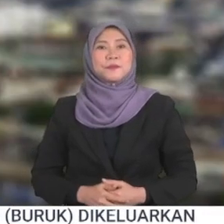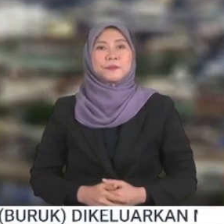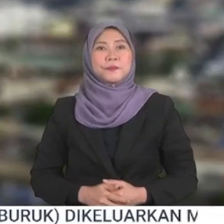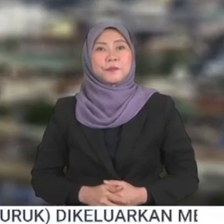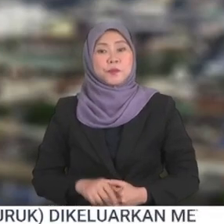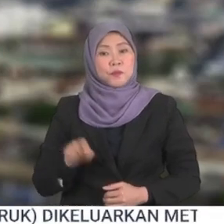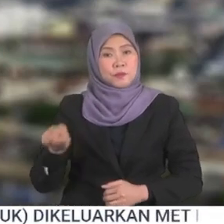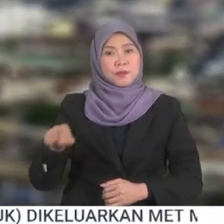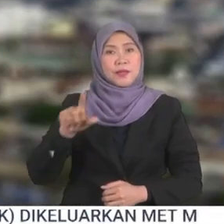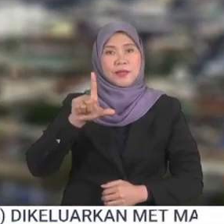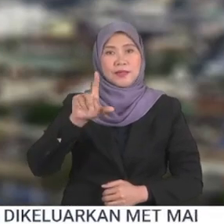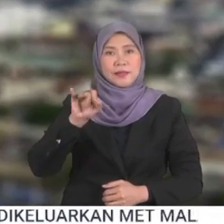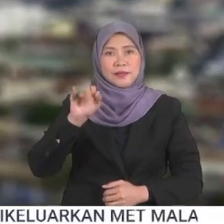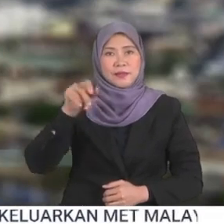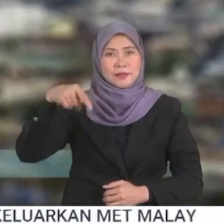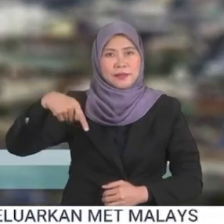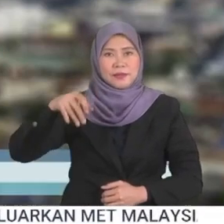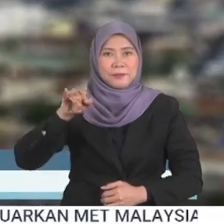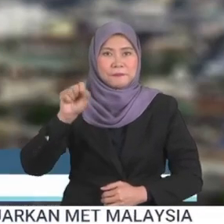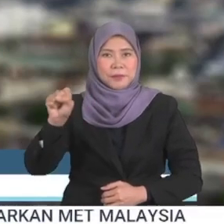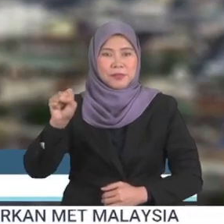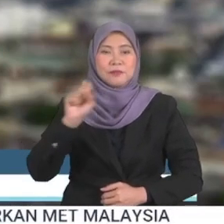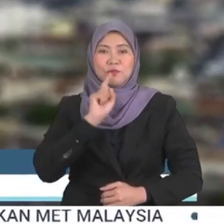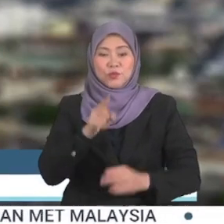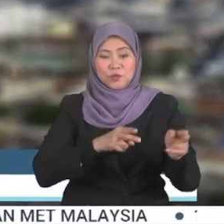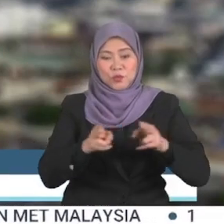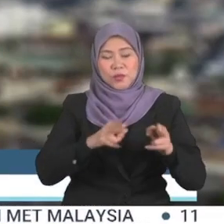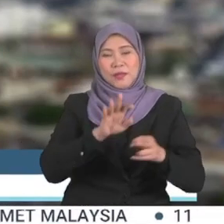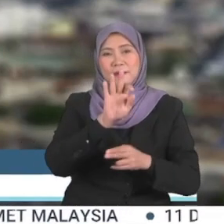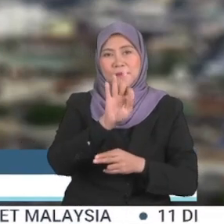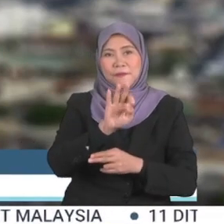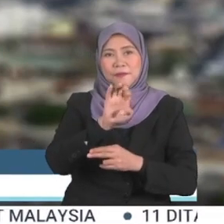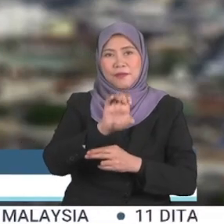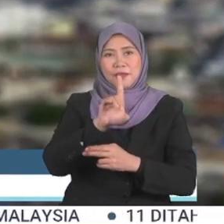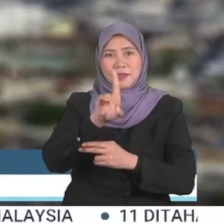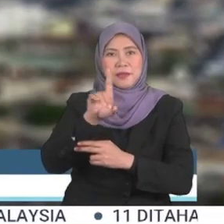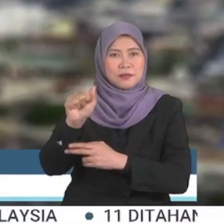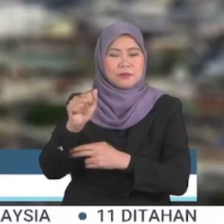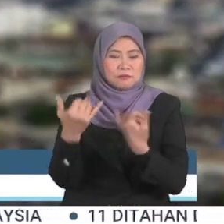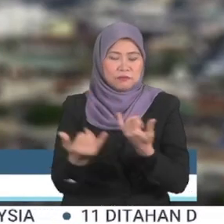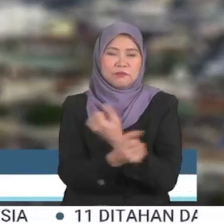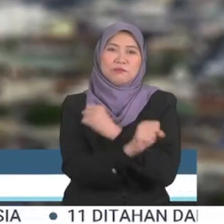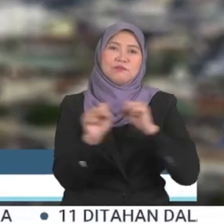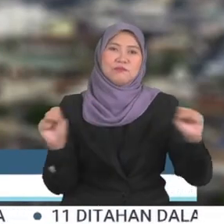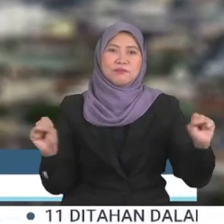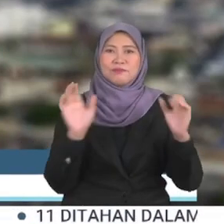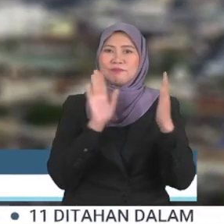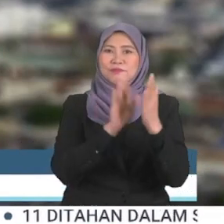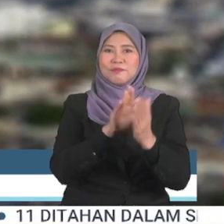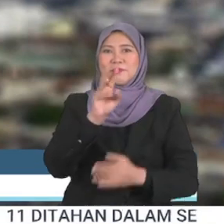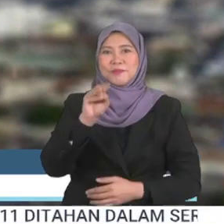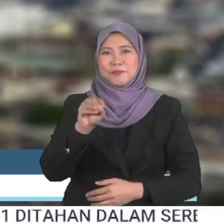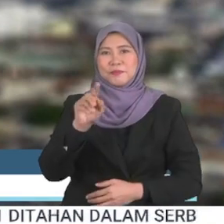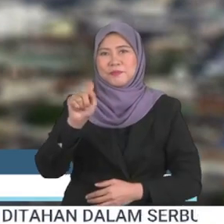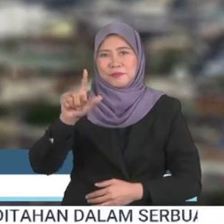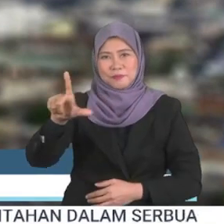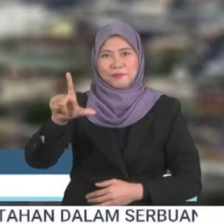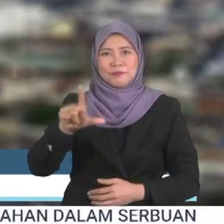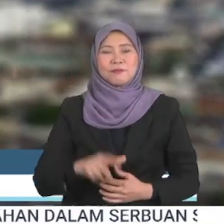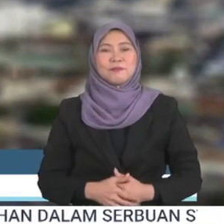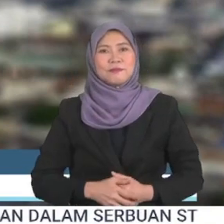Ini pula di Lipis. Pengurusan Felda di Felda Kecau Satu Lipis turut membuat persiapan menghadapi monsun timur laut.